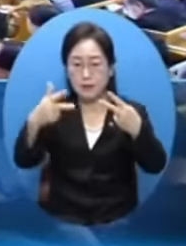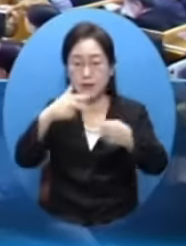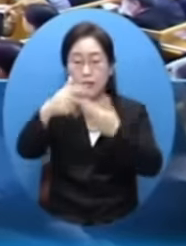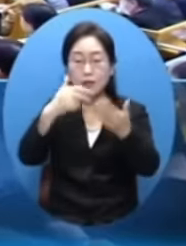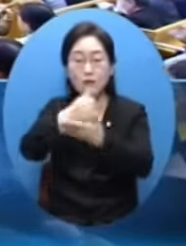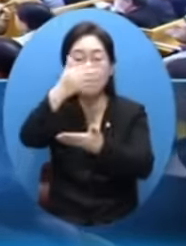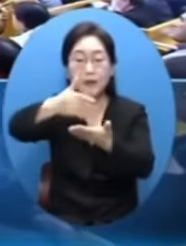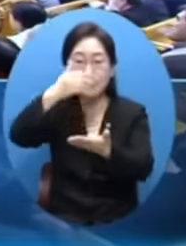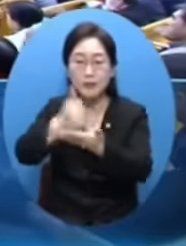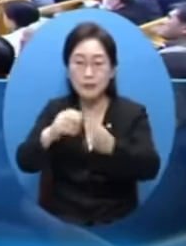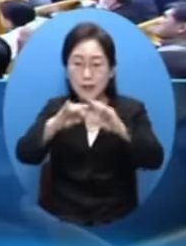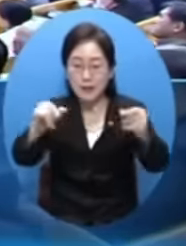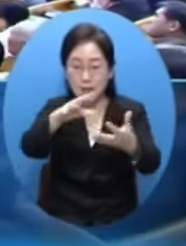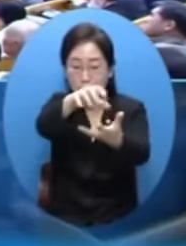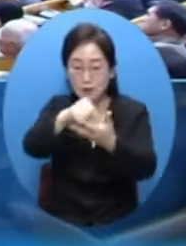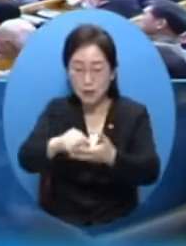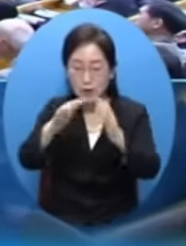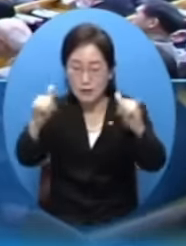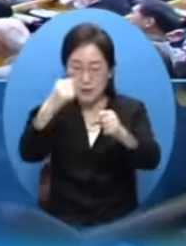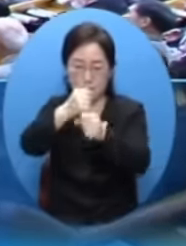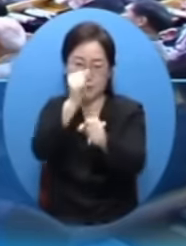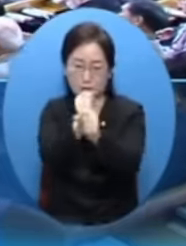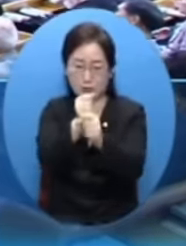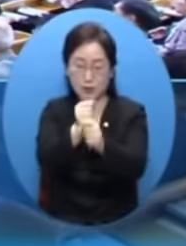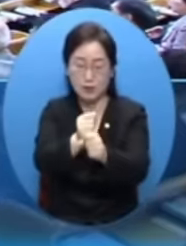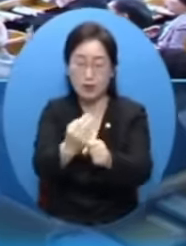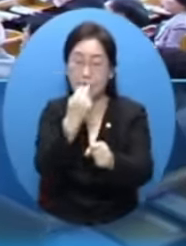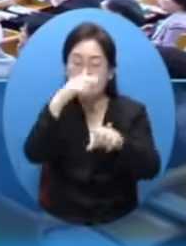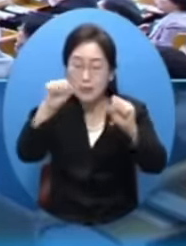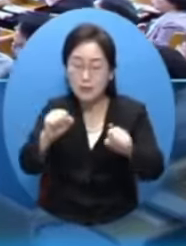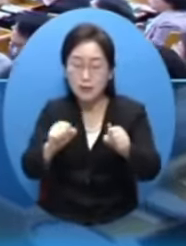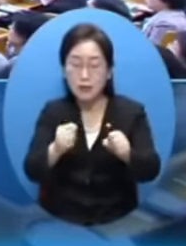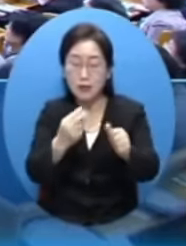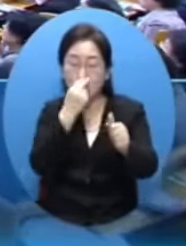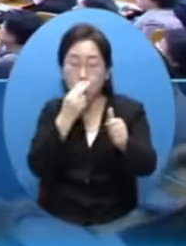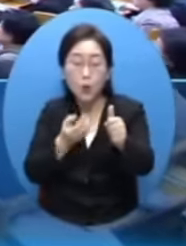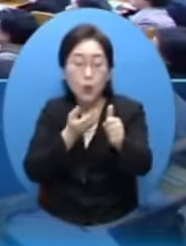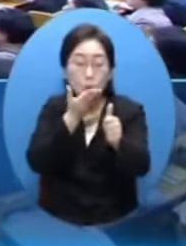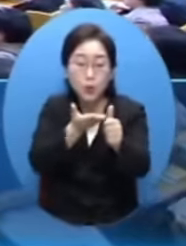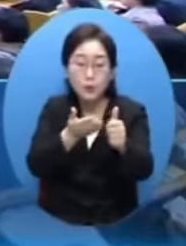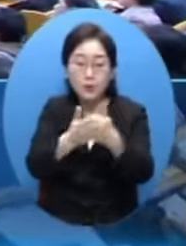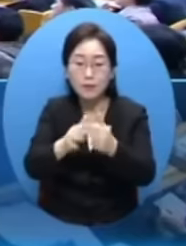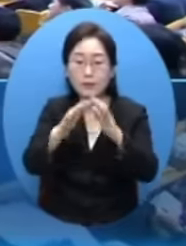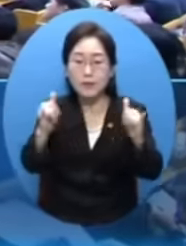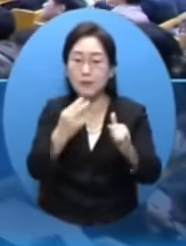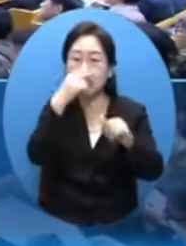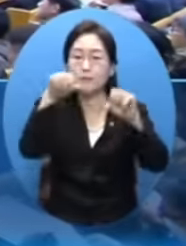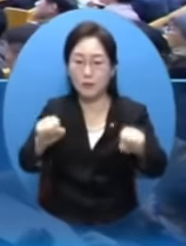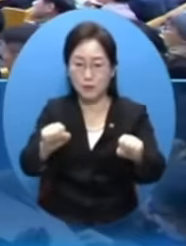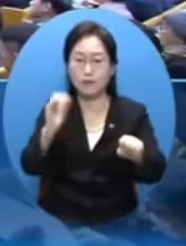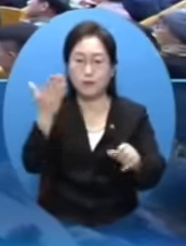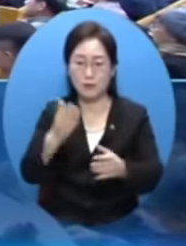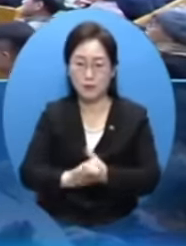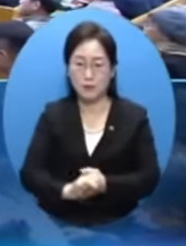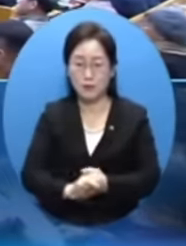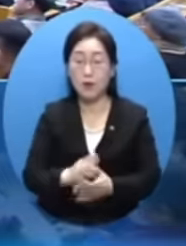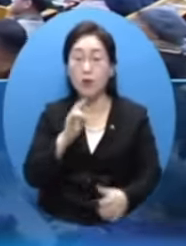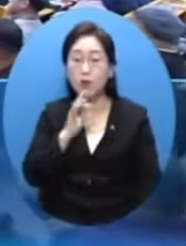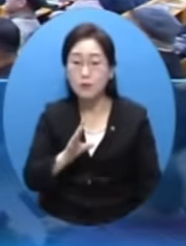야훼 하나님이 땅에 흙으로 사람을 지으시고 생기를 그 코에 불어넣으시니 사람이 생명이 된지라.